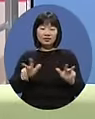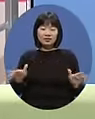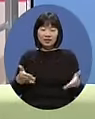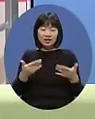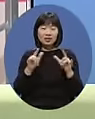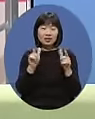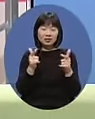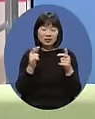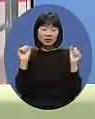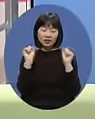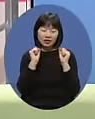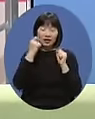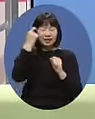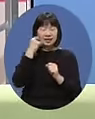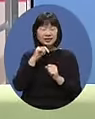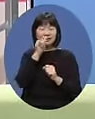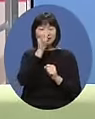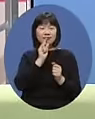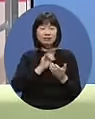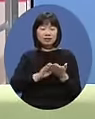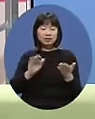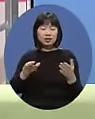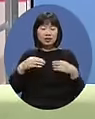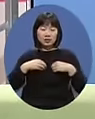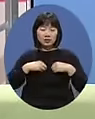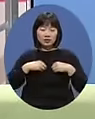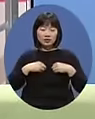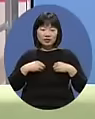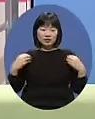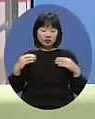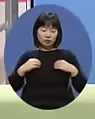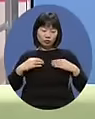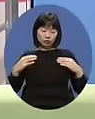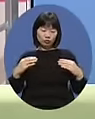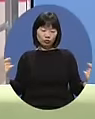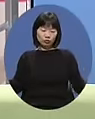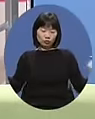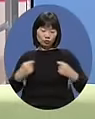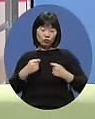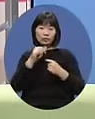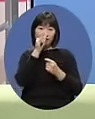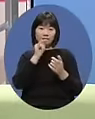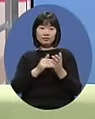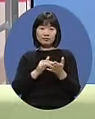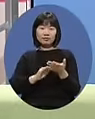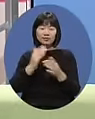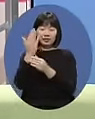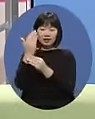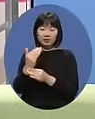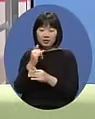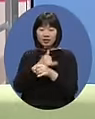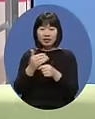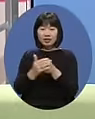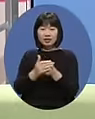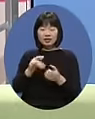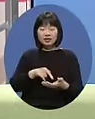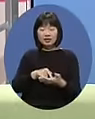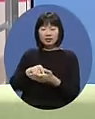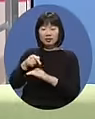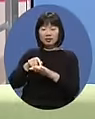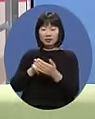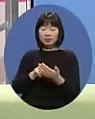아니라 겨울이구나 그런 생각을 하게 됐습니다. 코트 꺼내 입었어요, 그렇죠. 오늘 아침엔. 이렇게 추운 겨울일수록 이렇게 낙엽이 져서 쓸쓸한 마음도